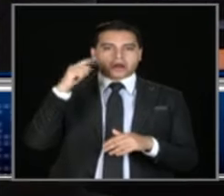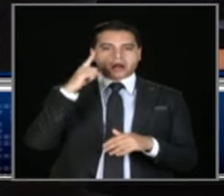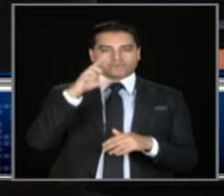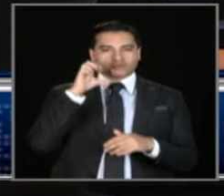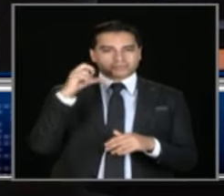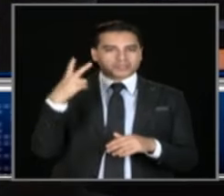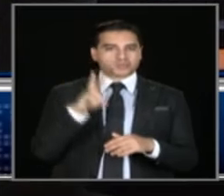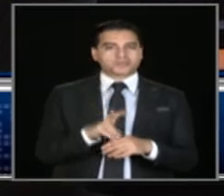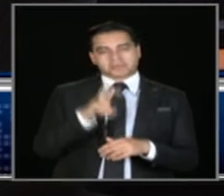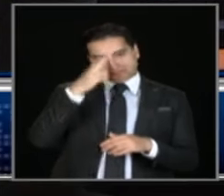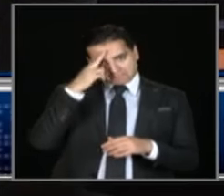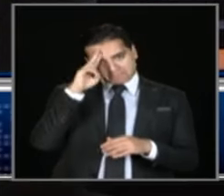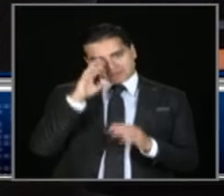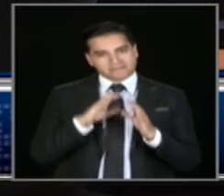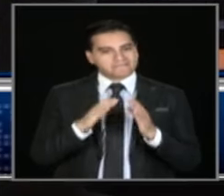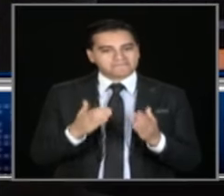1972،